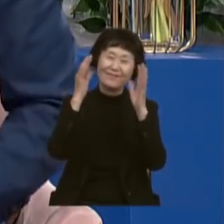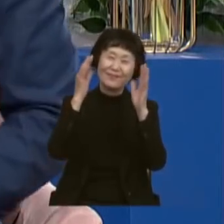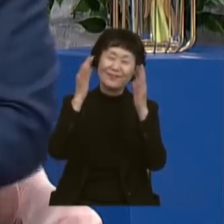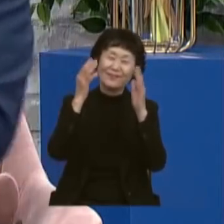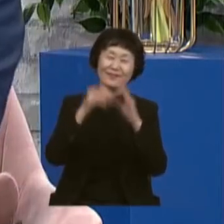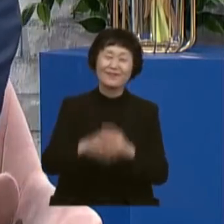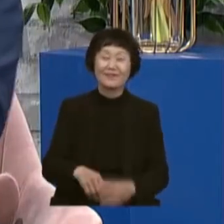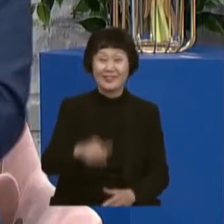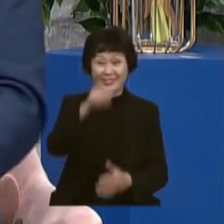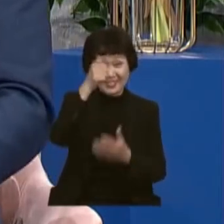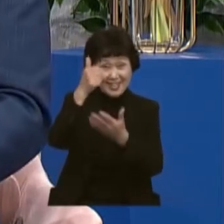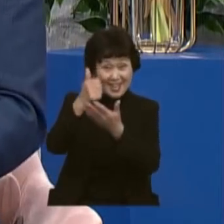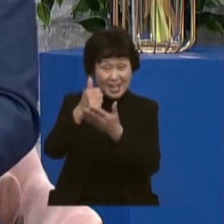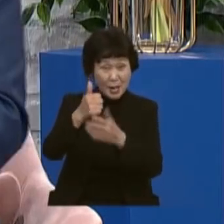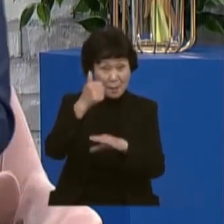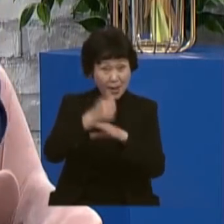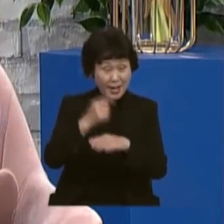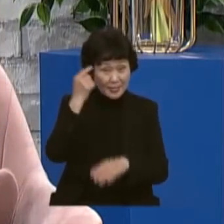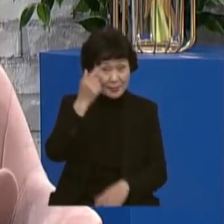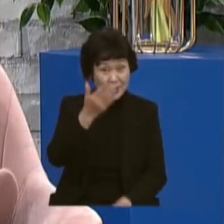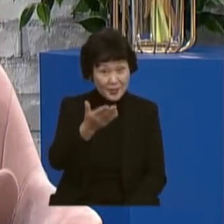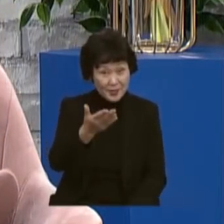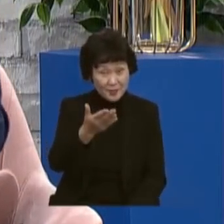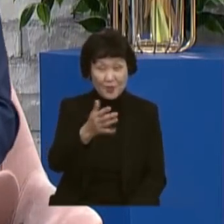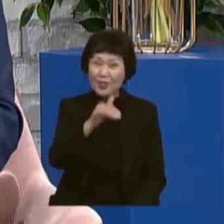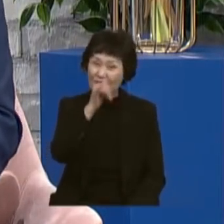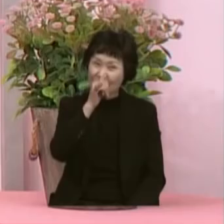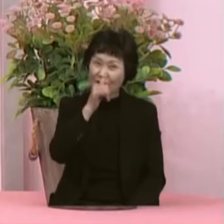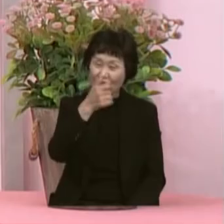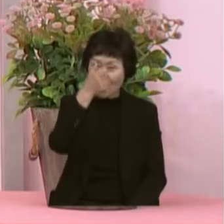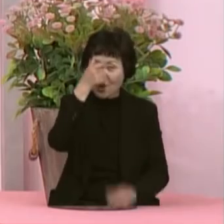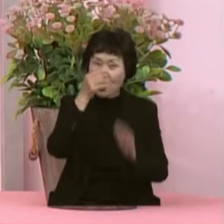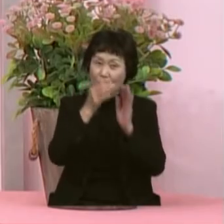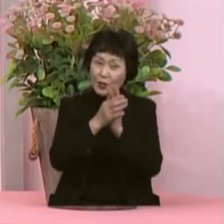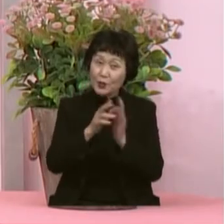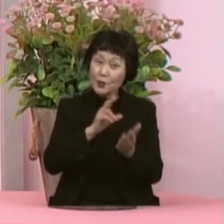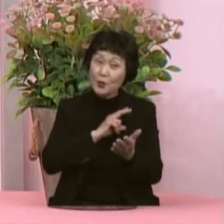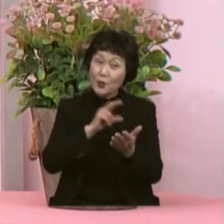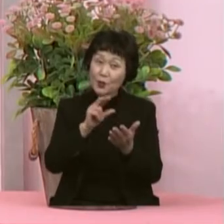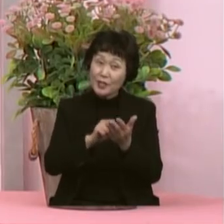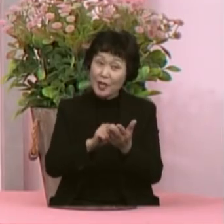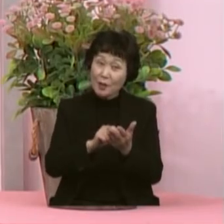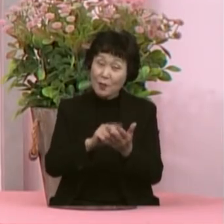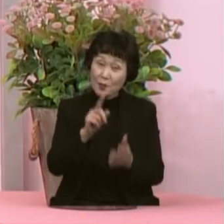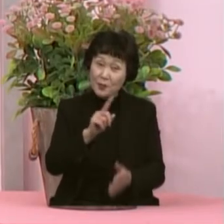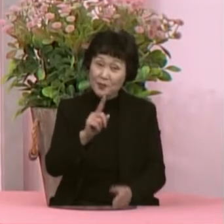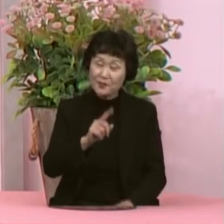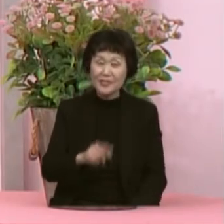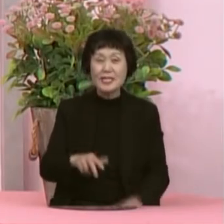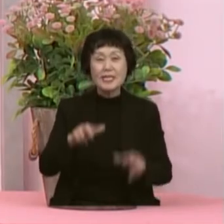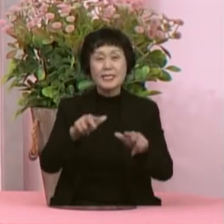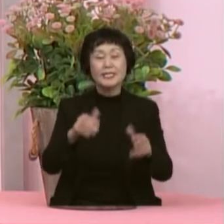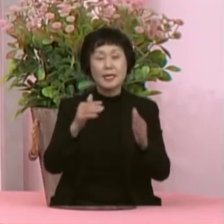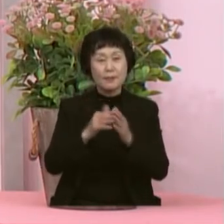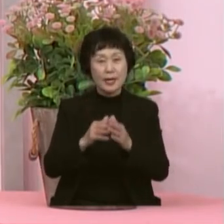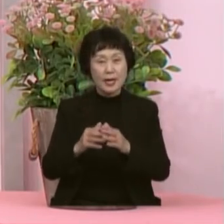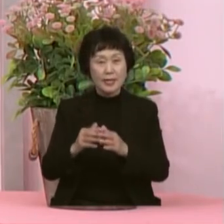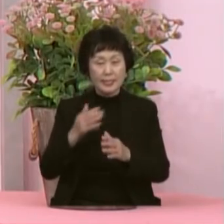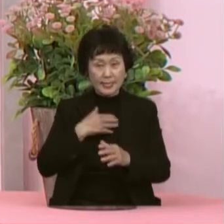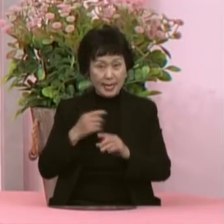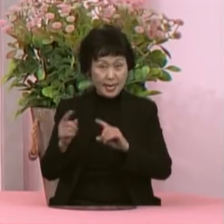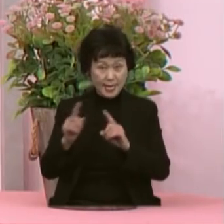네 마지막 질문 하나 더 남았어요. 기도 제목이 어떨게요? 지금까지는 왜 살려주셨는지는 잘 모르고